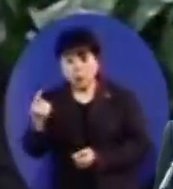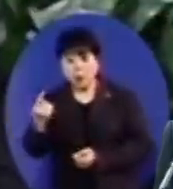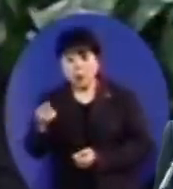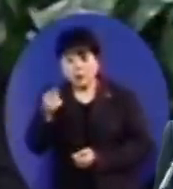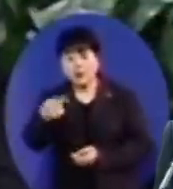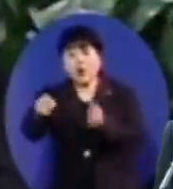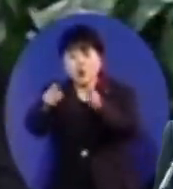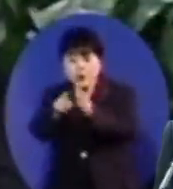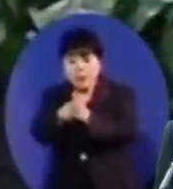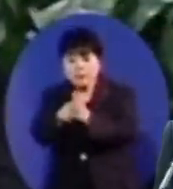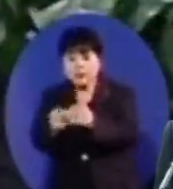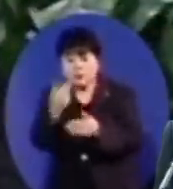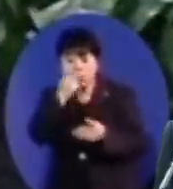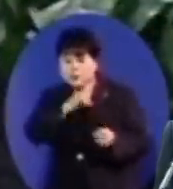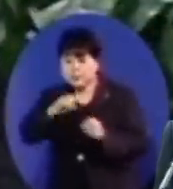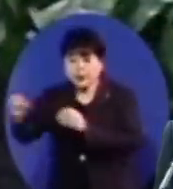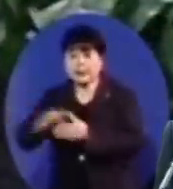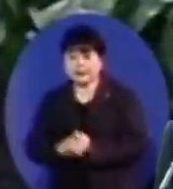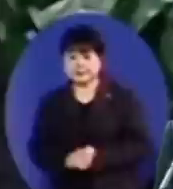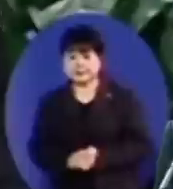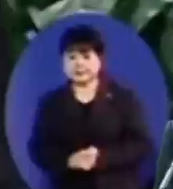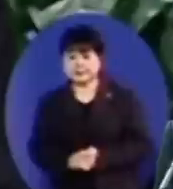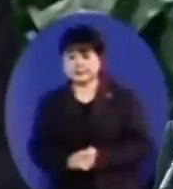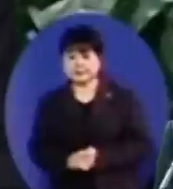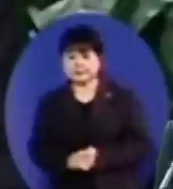너를 위해서 내가 목숨을 버리노라.